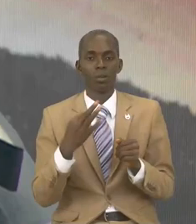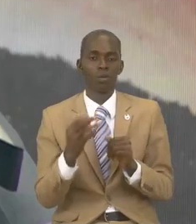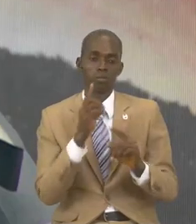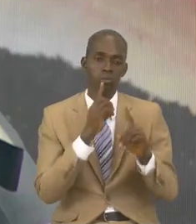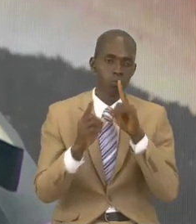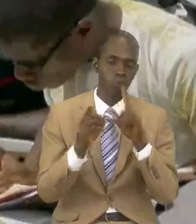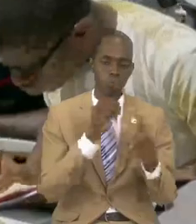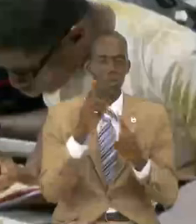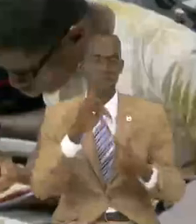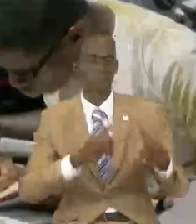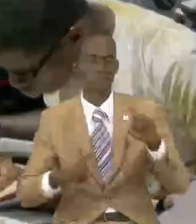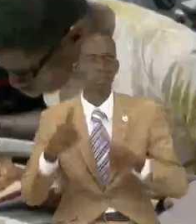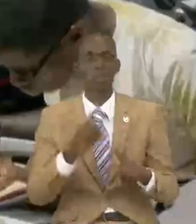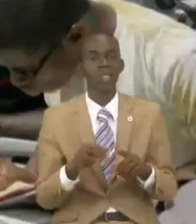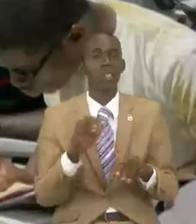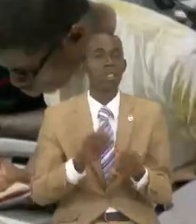Verset